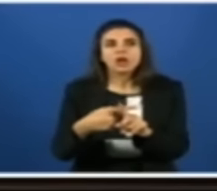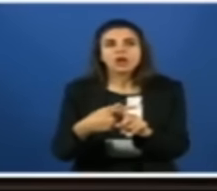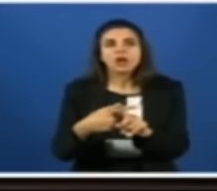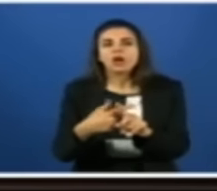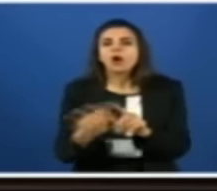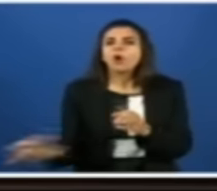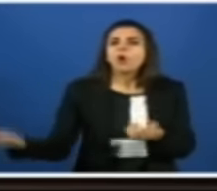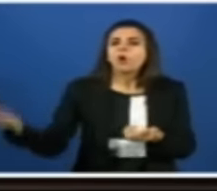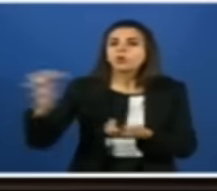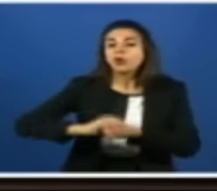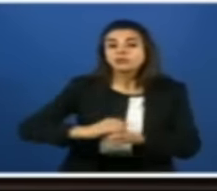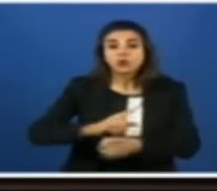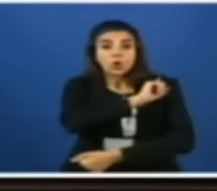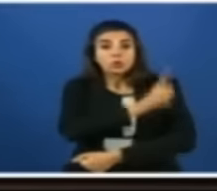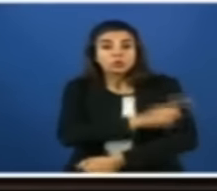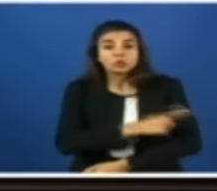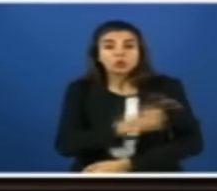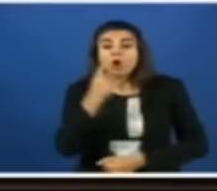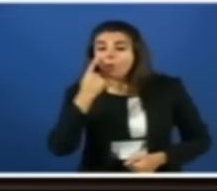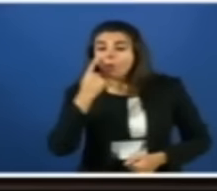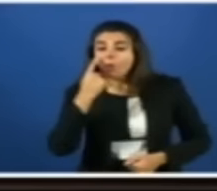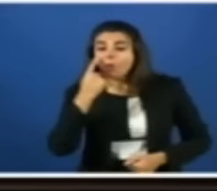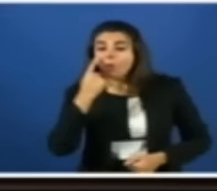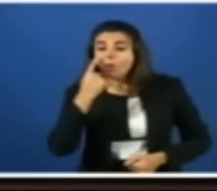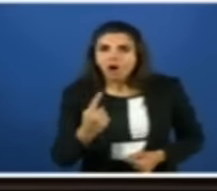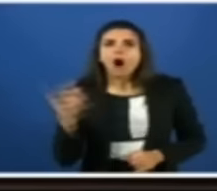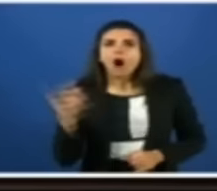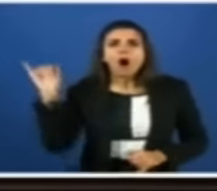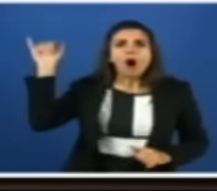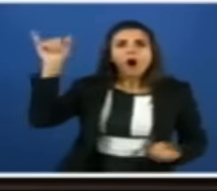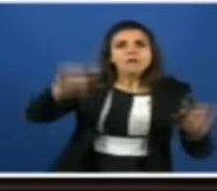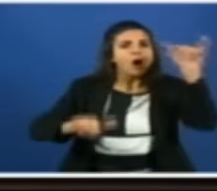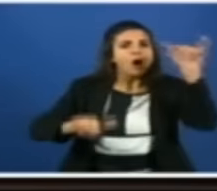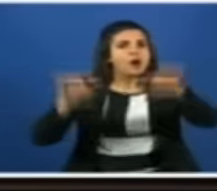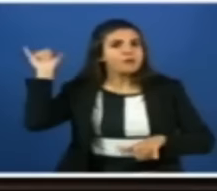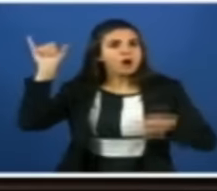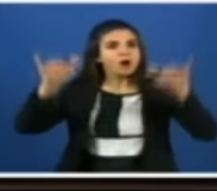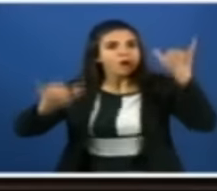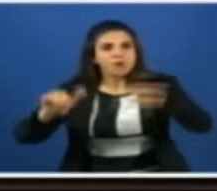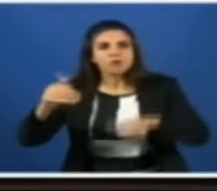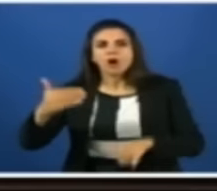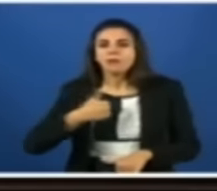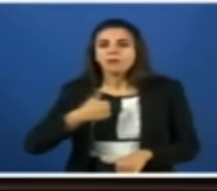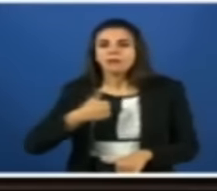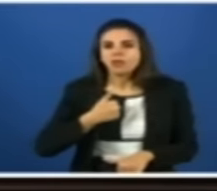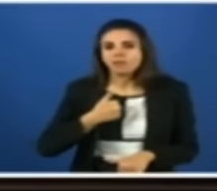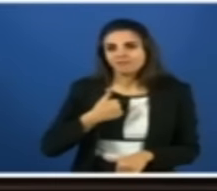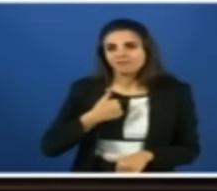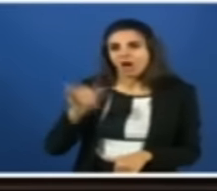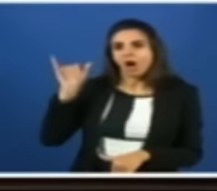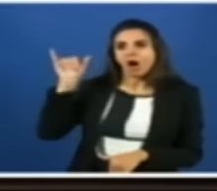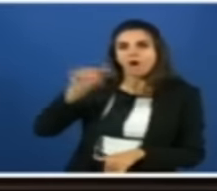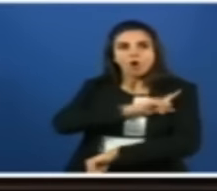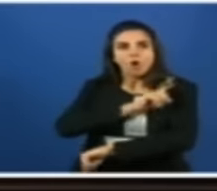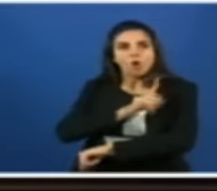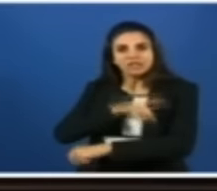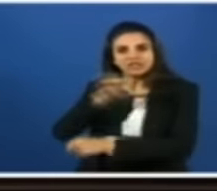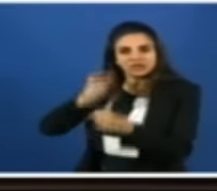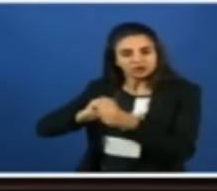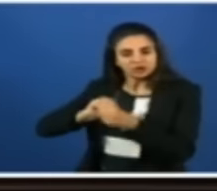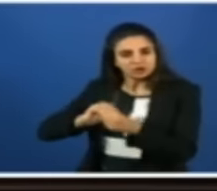koalisyon güçleri içerisinde havadan müdahalede bizim hava kuvvetlerimiz de yer